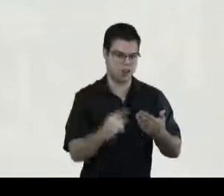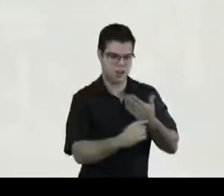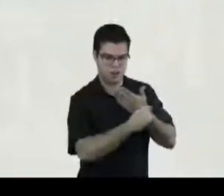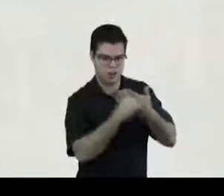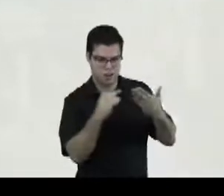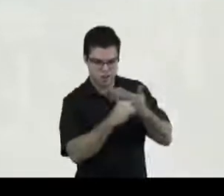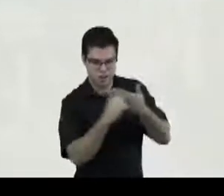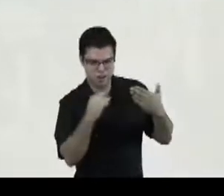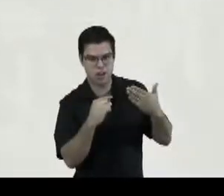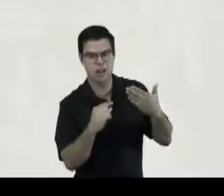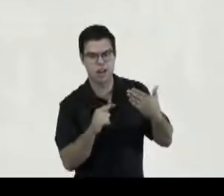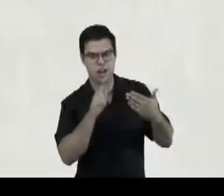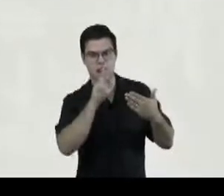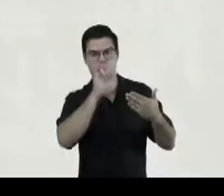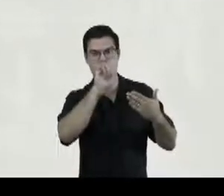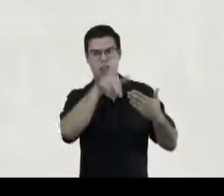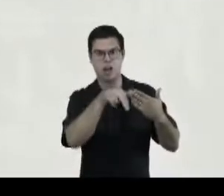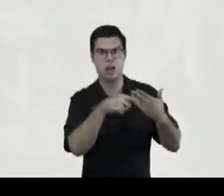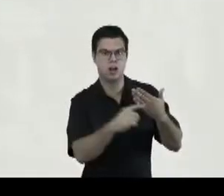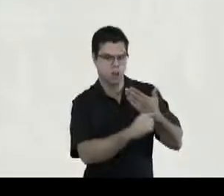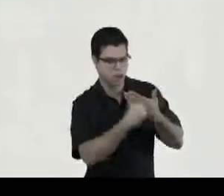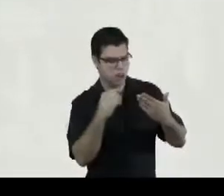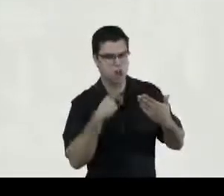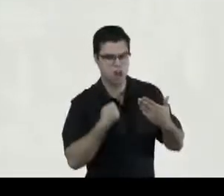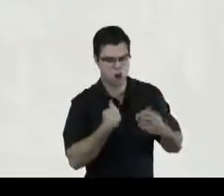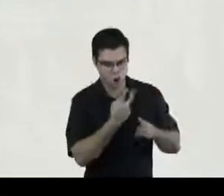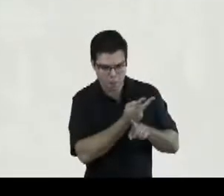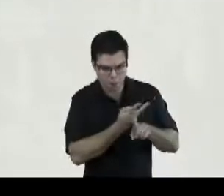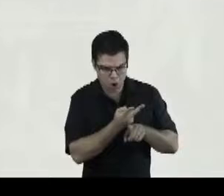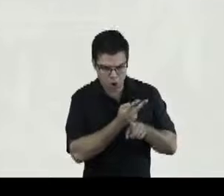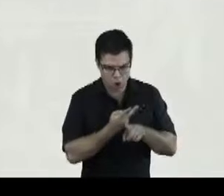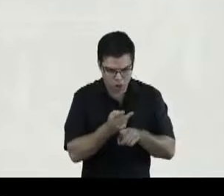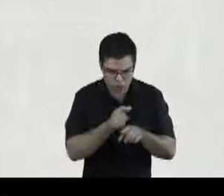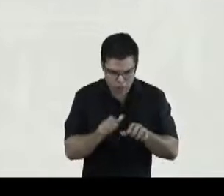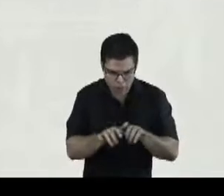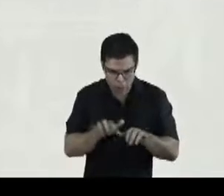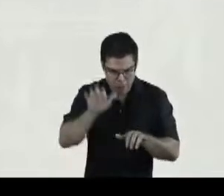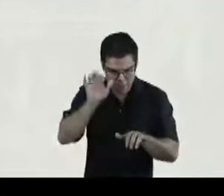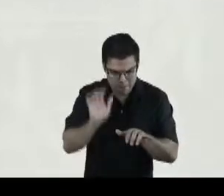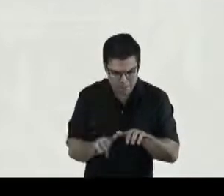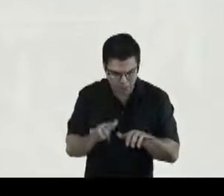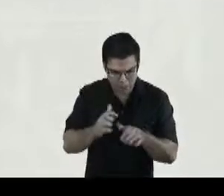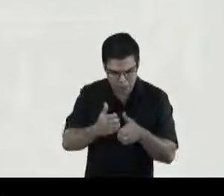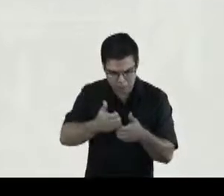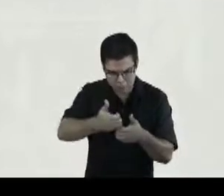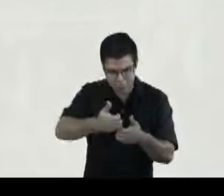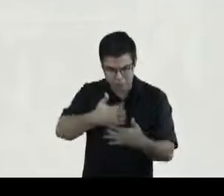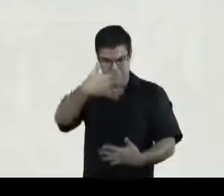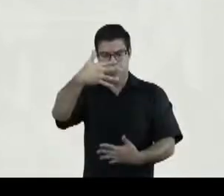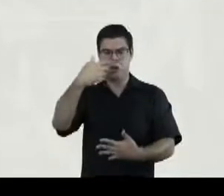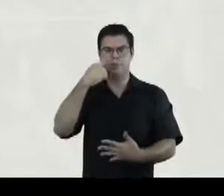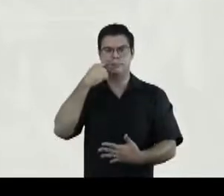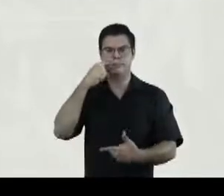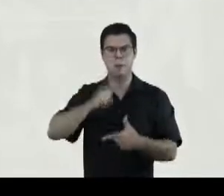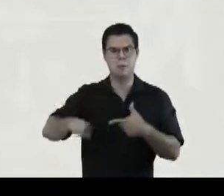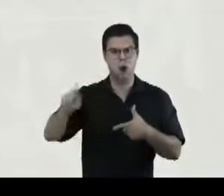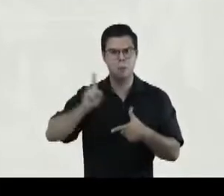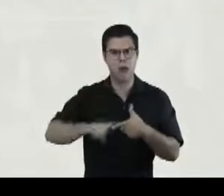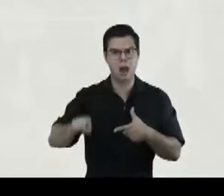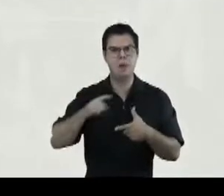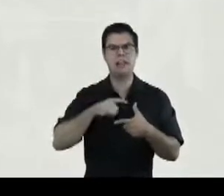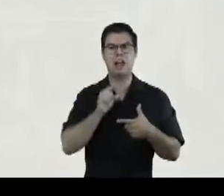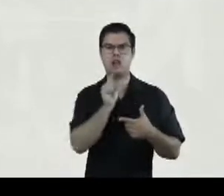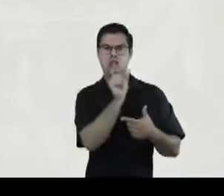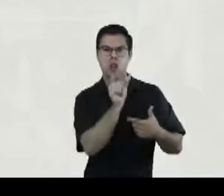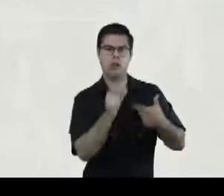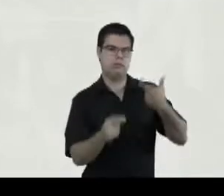et je vais avoir la réponse. Et vous voyez que c'est problématique parce qu'on peut l'appeler Roville, Rouillé, Rovius. Il y en a qui